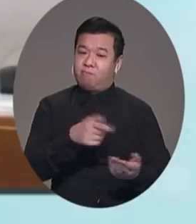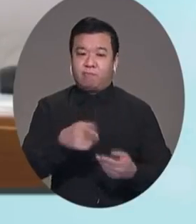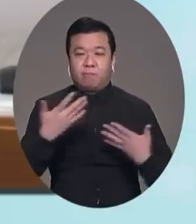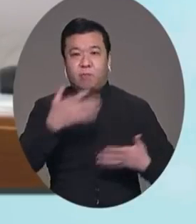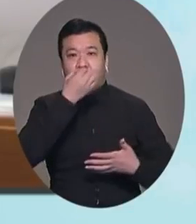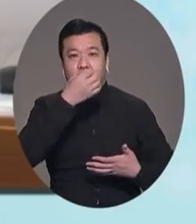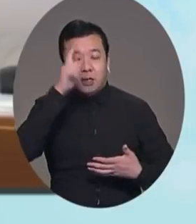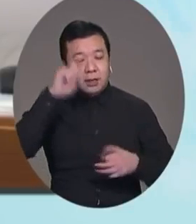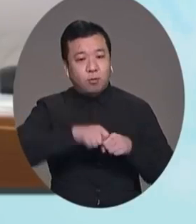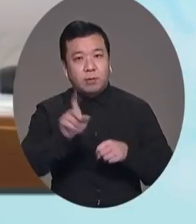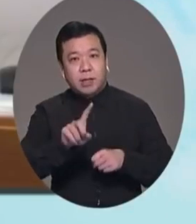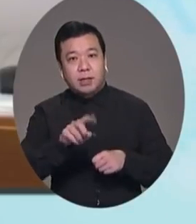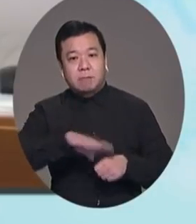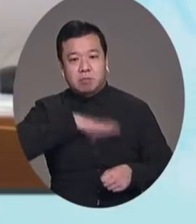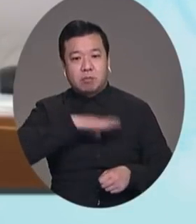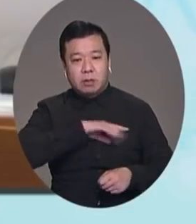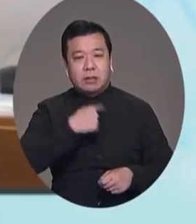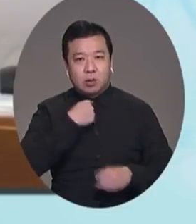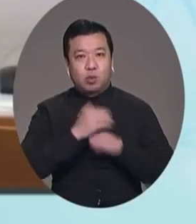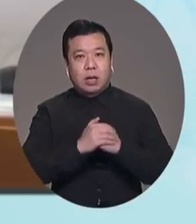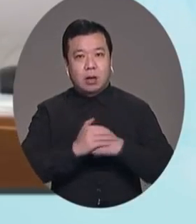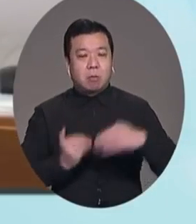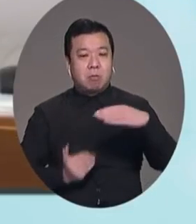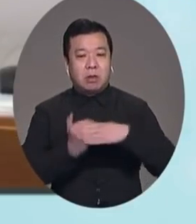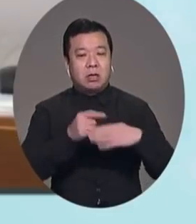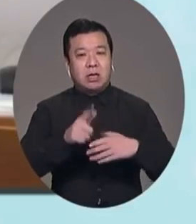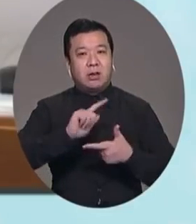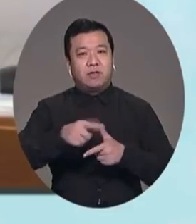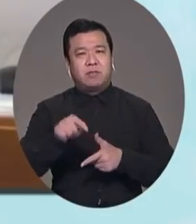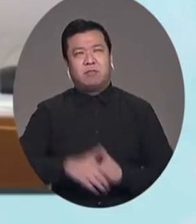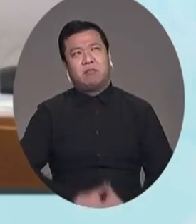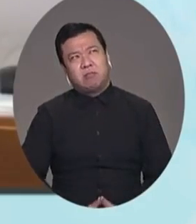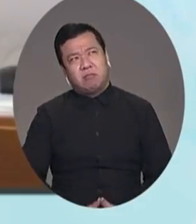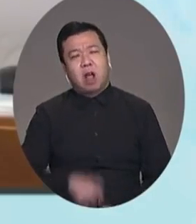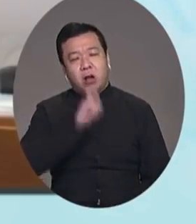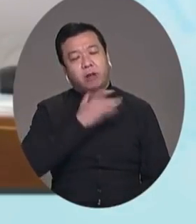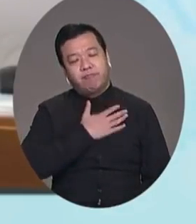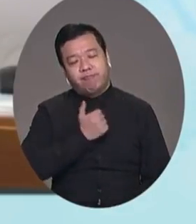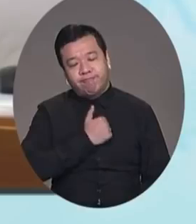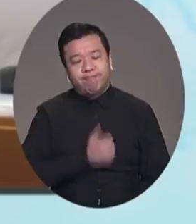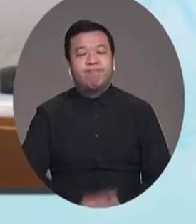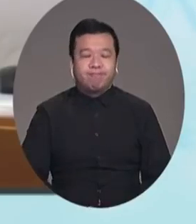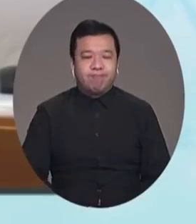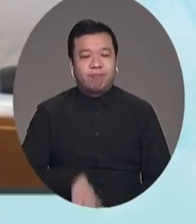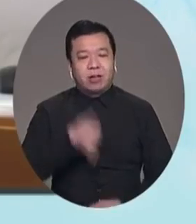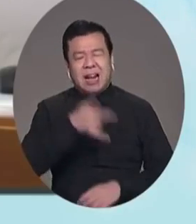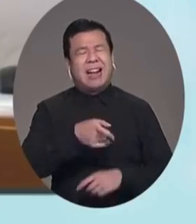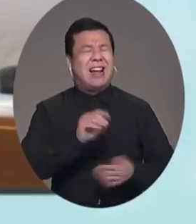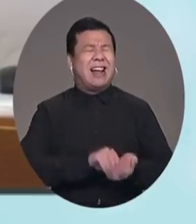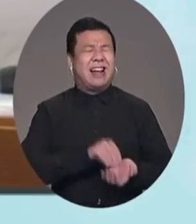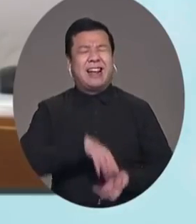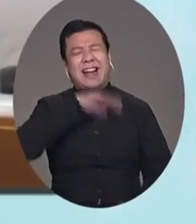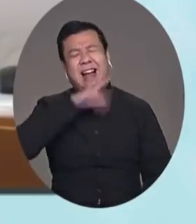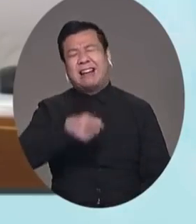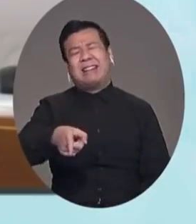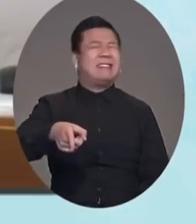習慣咗係用去滿足訴求呢一種嘅取態咧，我都有心理準備咧，即係出嚟就係話，假大